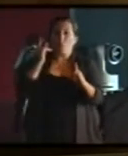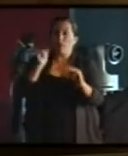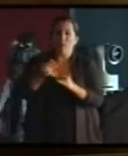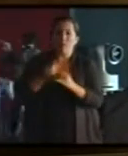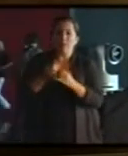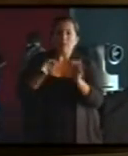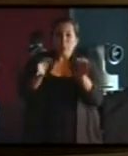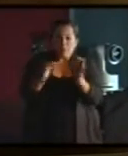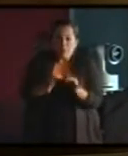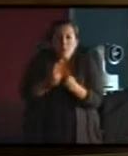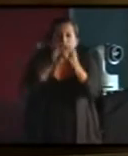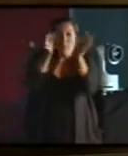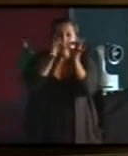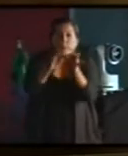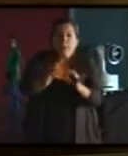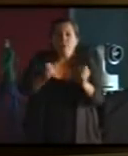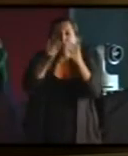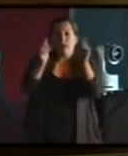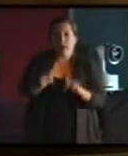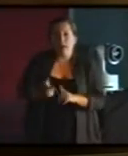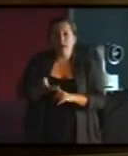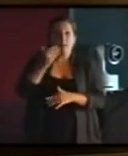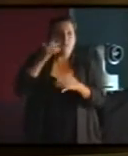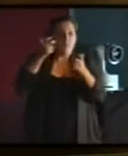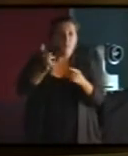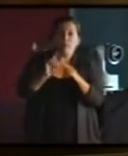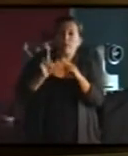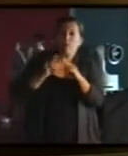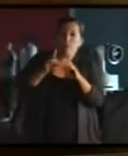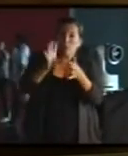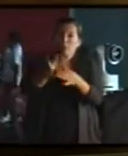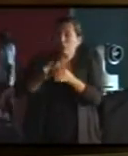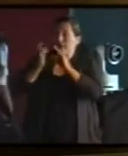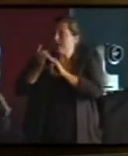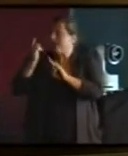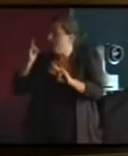Et c'est ce qui... si on veut faire quelque chose qui a rapport avec l'histoire,